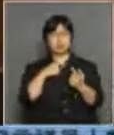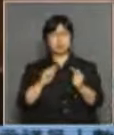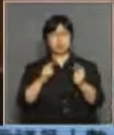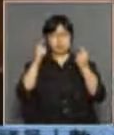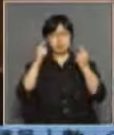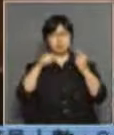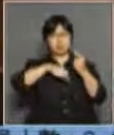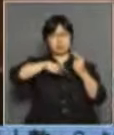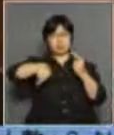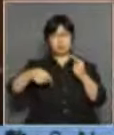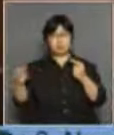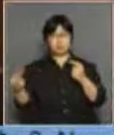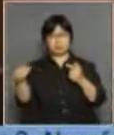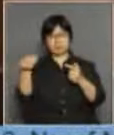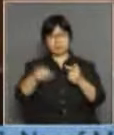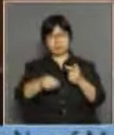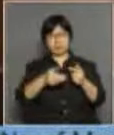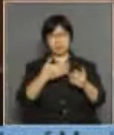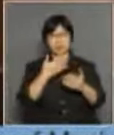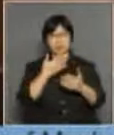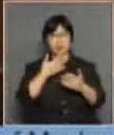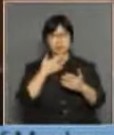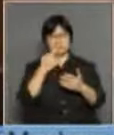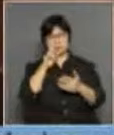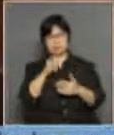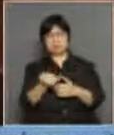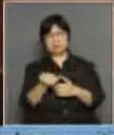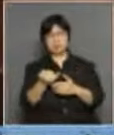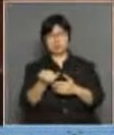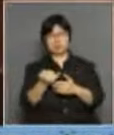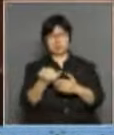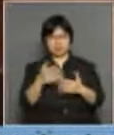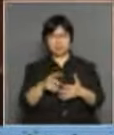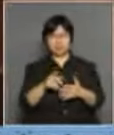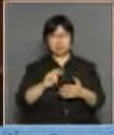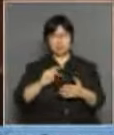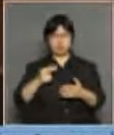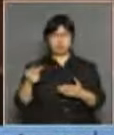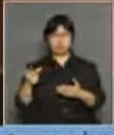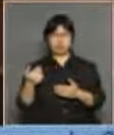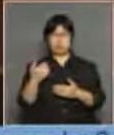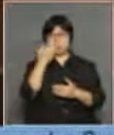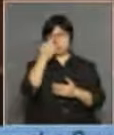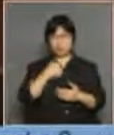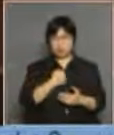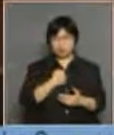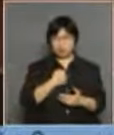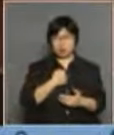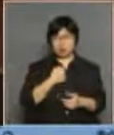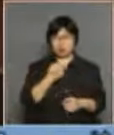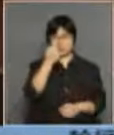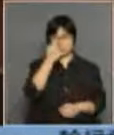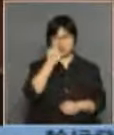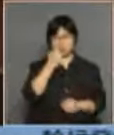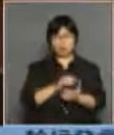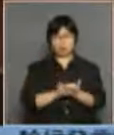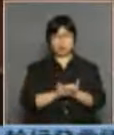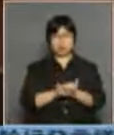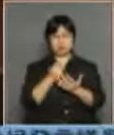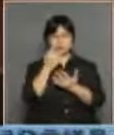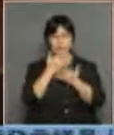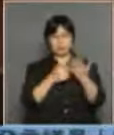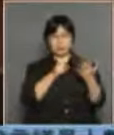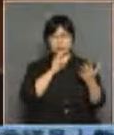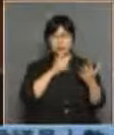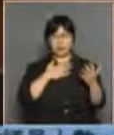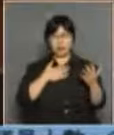你放一些淫褻不雅的東西上去，跟住之後轉個頭你就去告我，話我個網站有呢啲